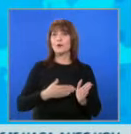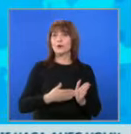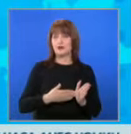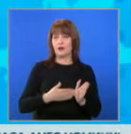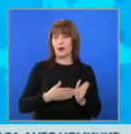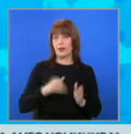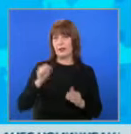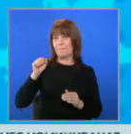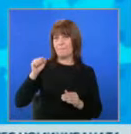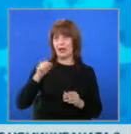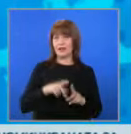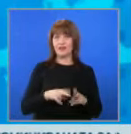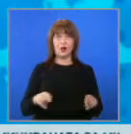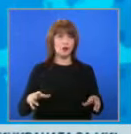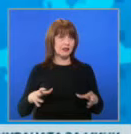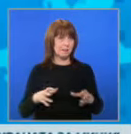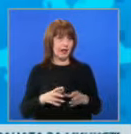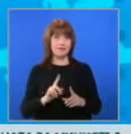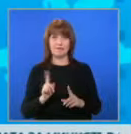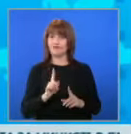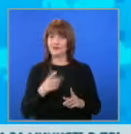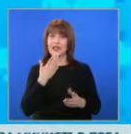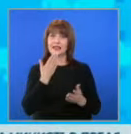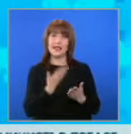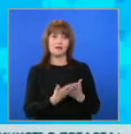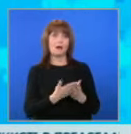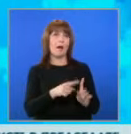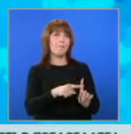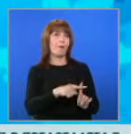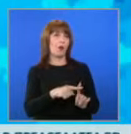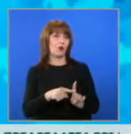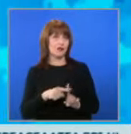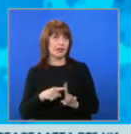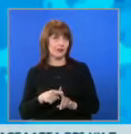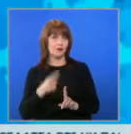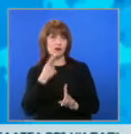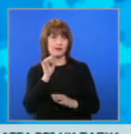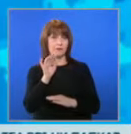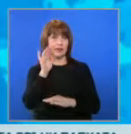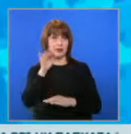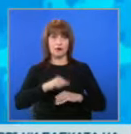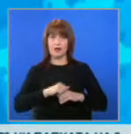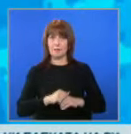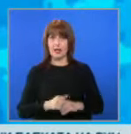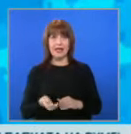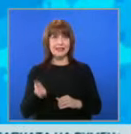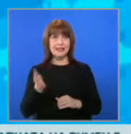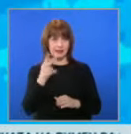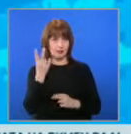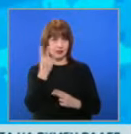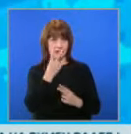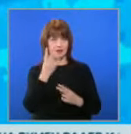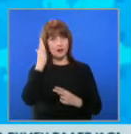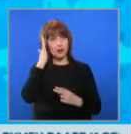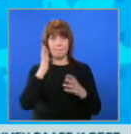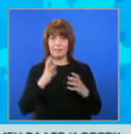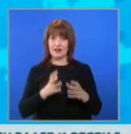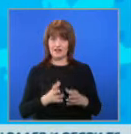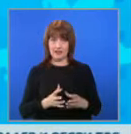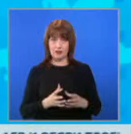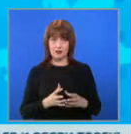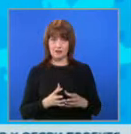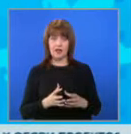Опозиционните политически партии в Народното събрание не дадоха положителна оценка за бъдещето на кабинета, след като стана ясно, че